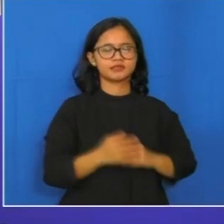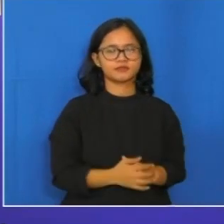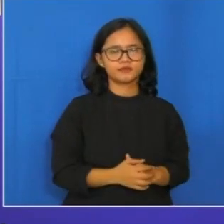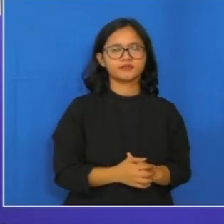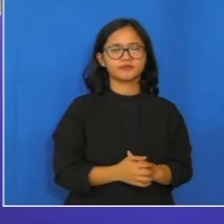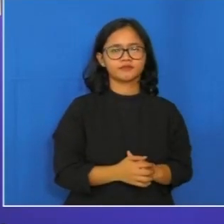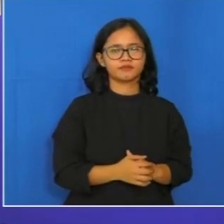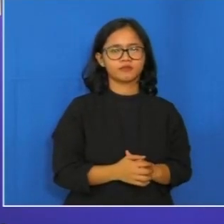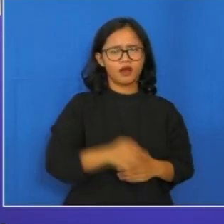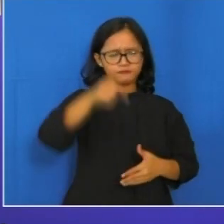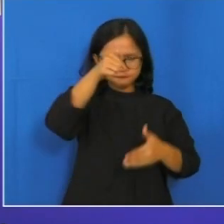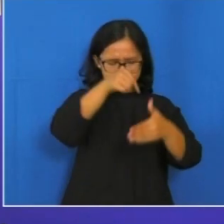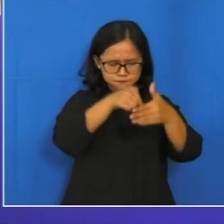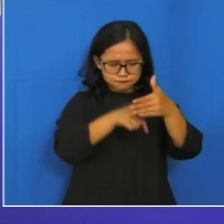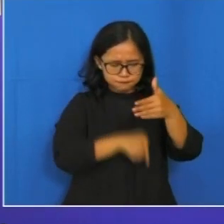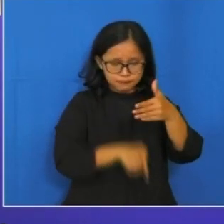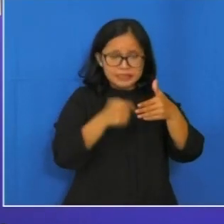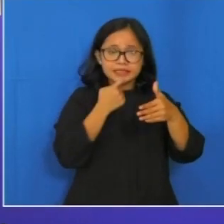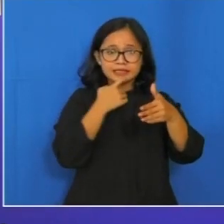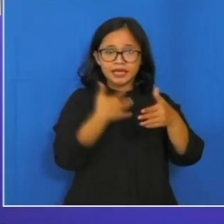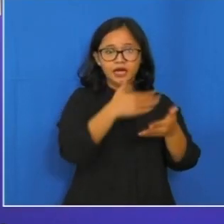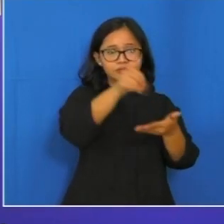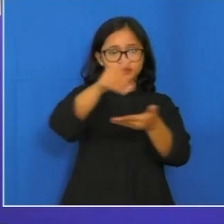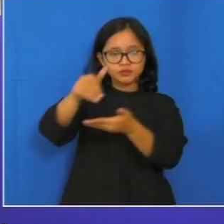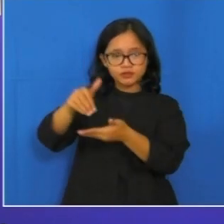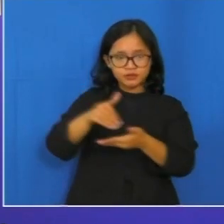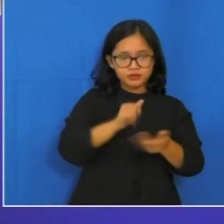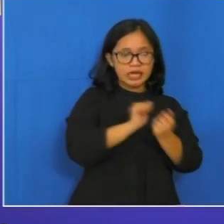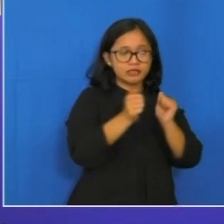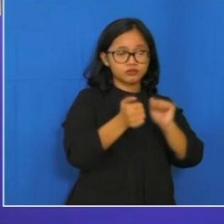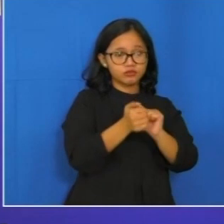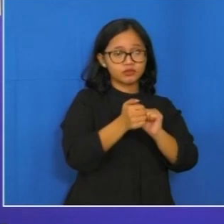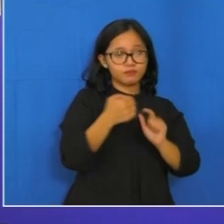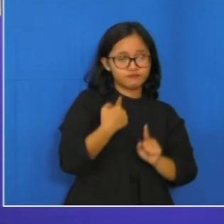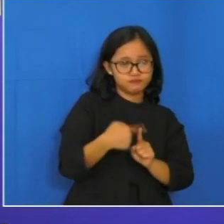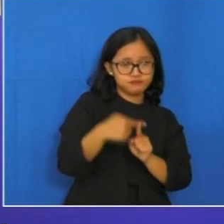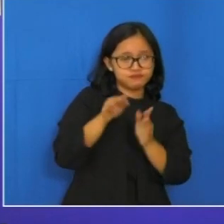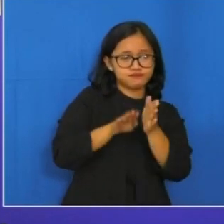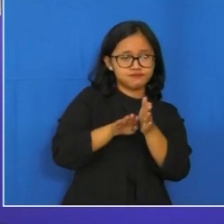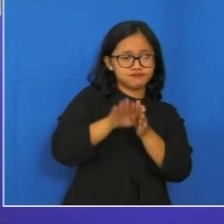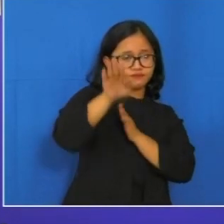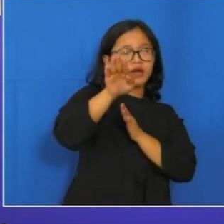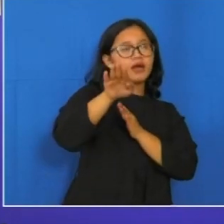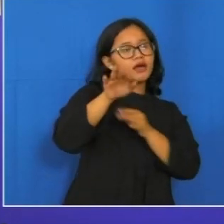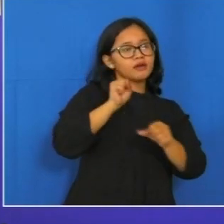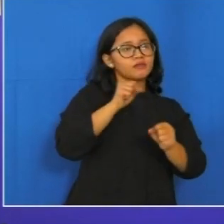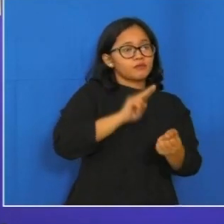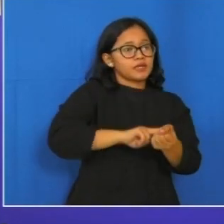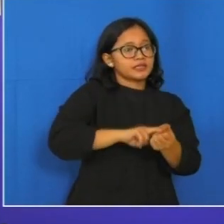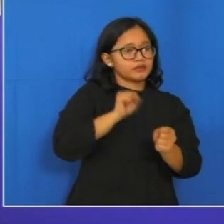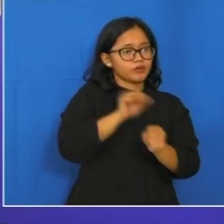Hai secara rinci penambahan kasus pada hari ini untuk konfirmasi positif sebanyak